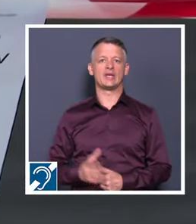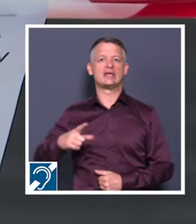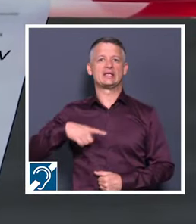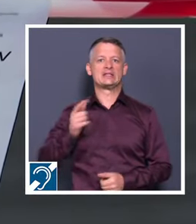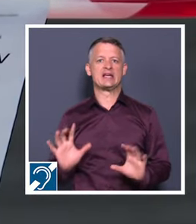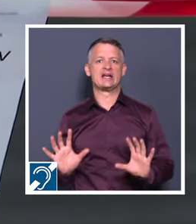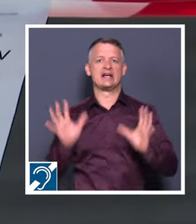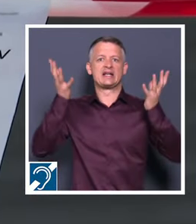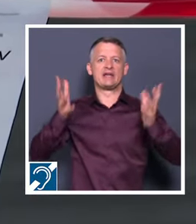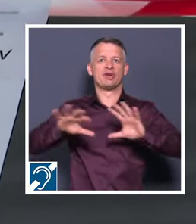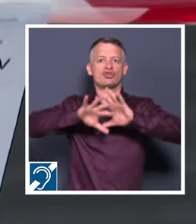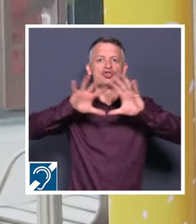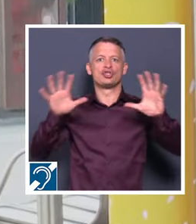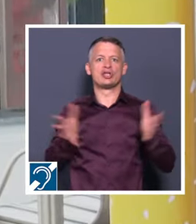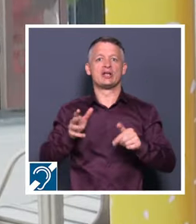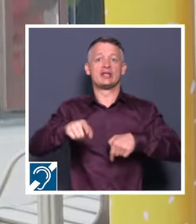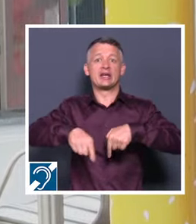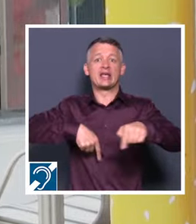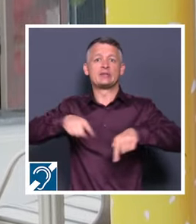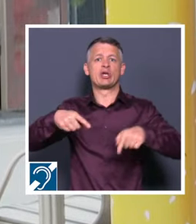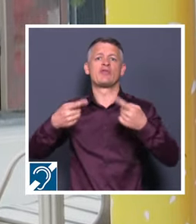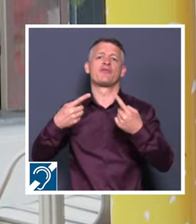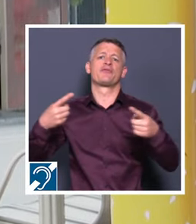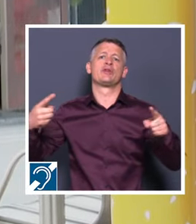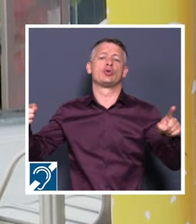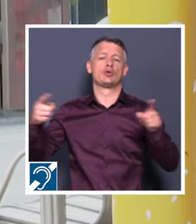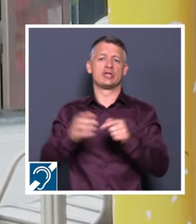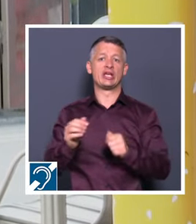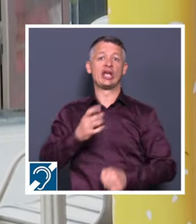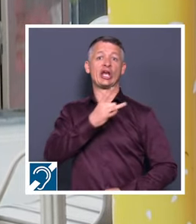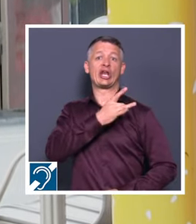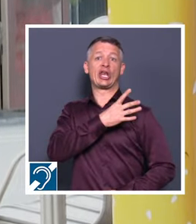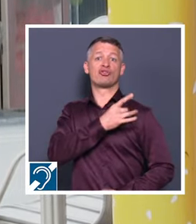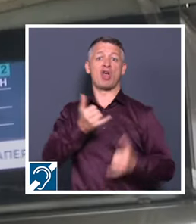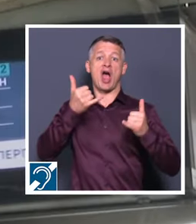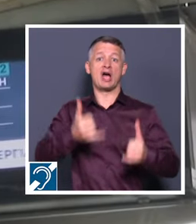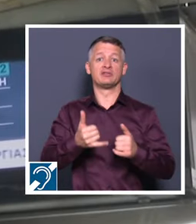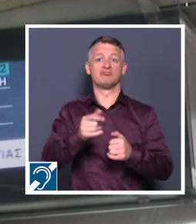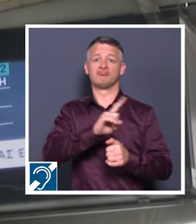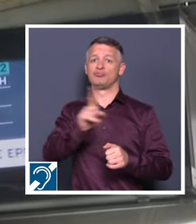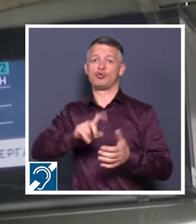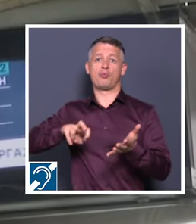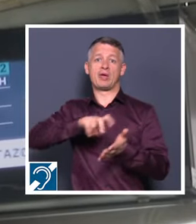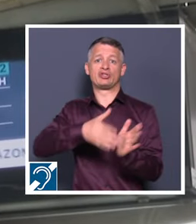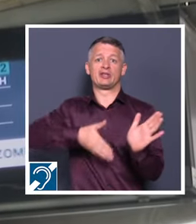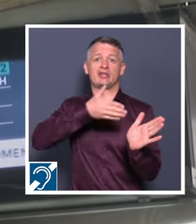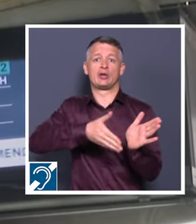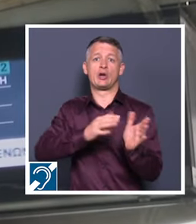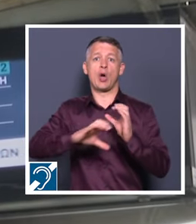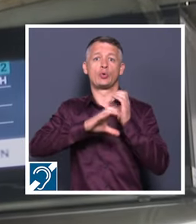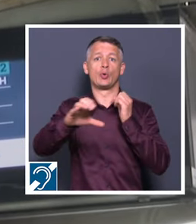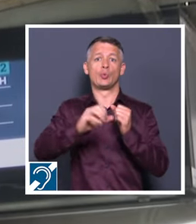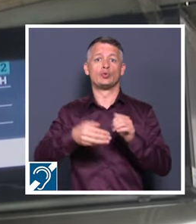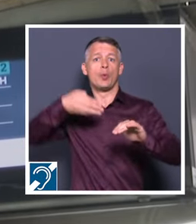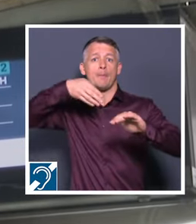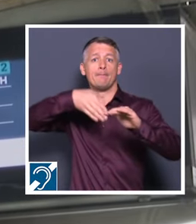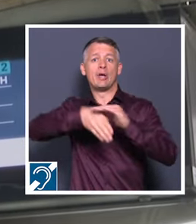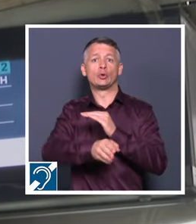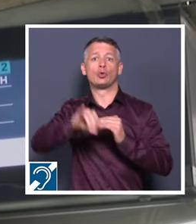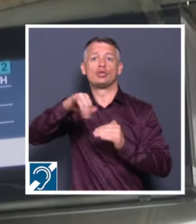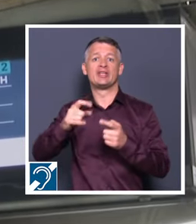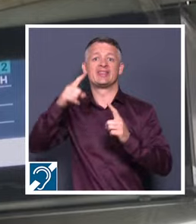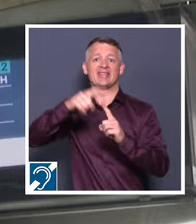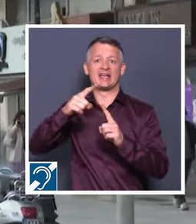Este grevă generală în transporturile de toate tipurile astăzi în Grecia. Nu circulă trenurile, autobuzele, metroul și